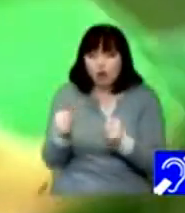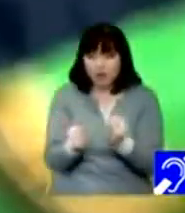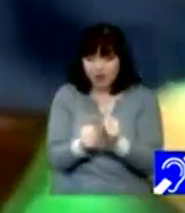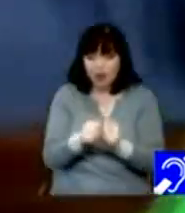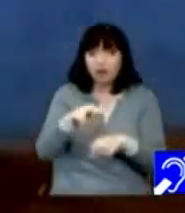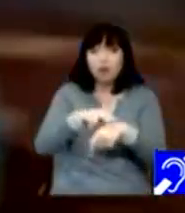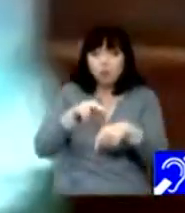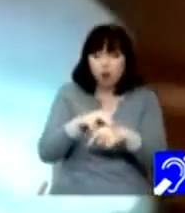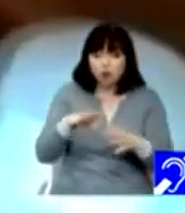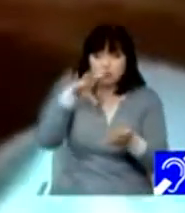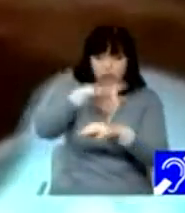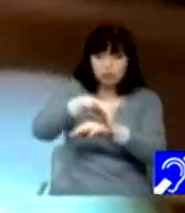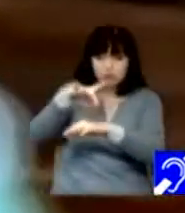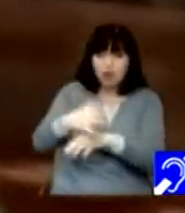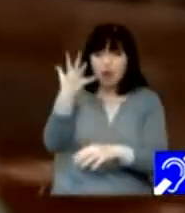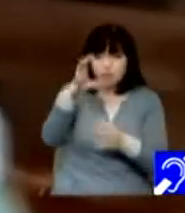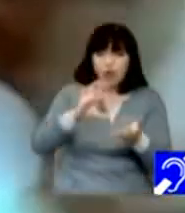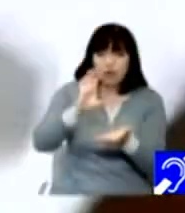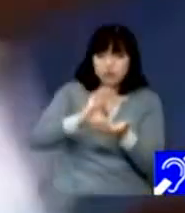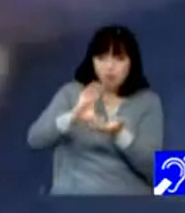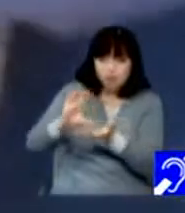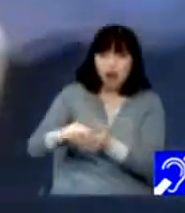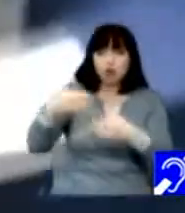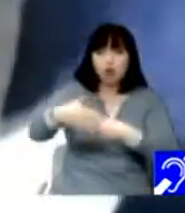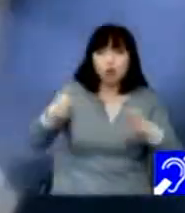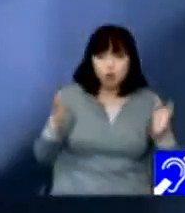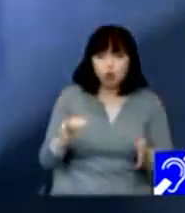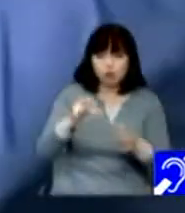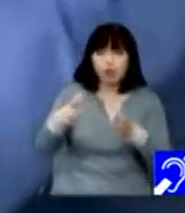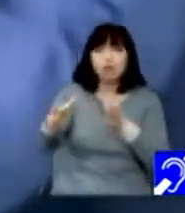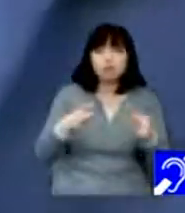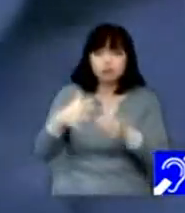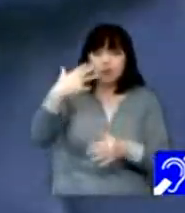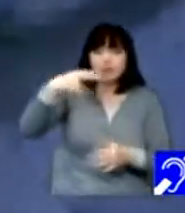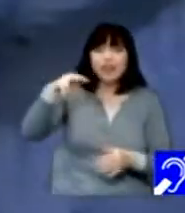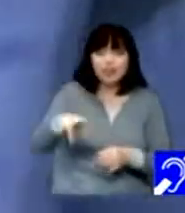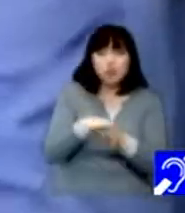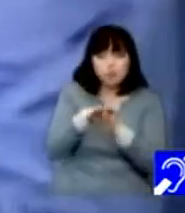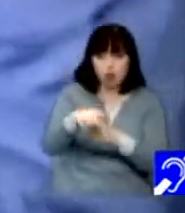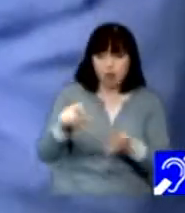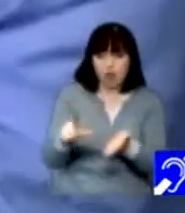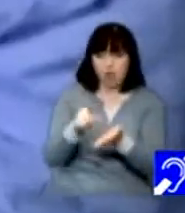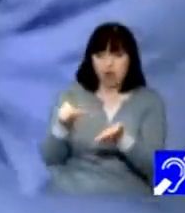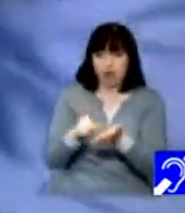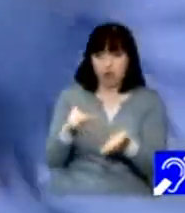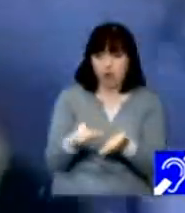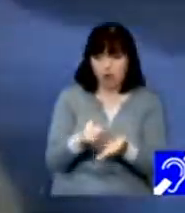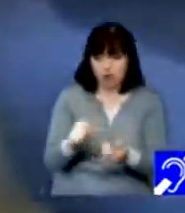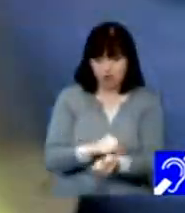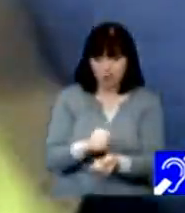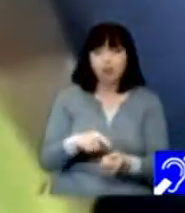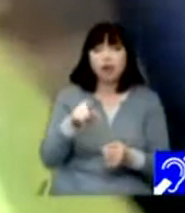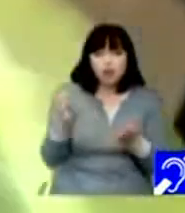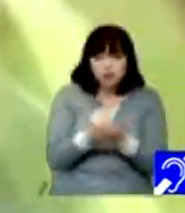oamenii legii au depistat 5 borcane, o cutie și o cisternă de 50 de litri cu marihuana. Polițiștii au mai